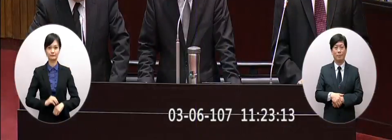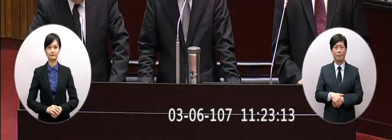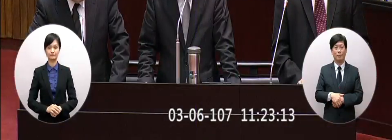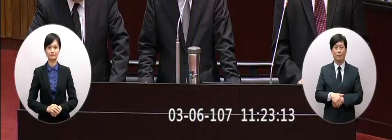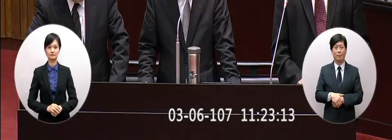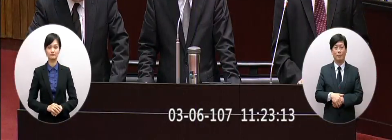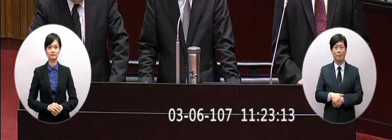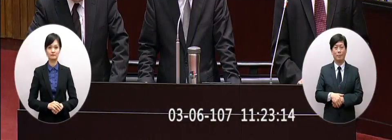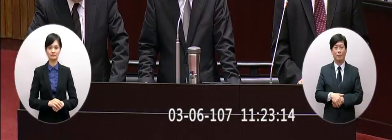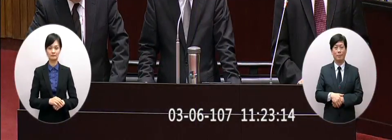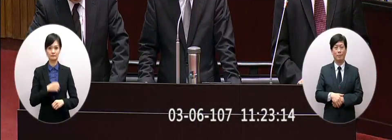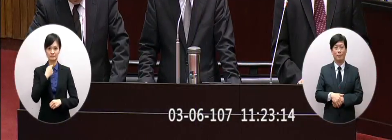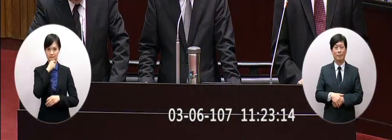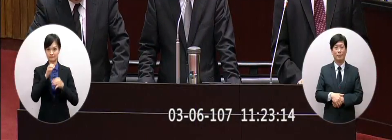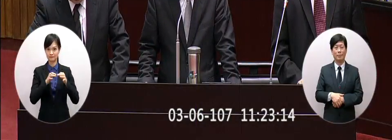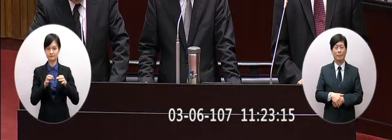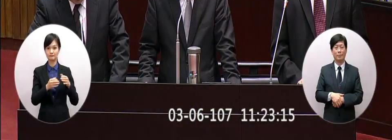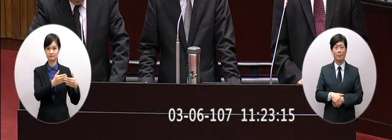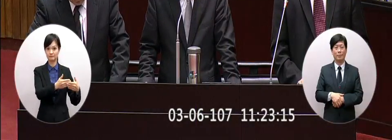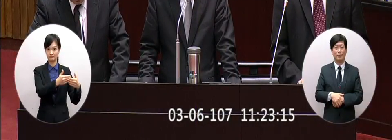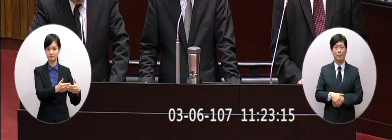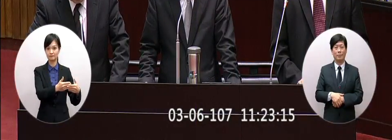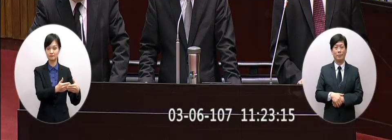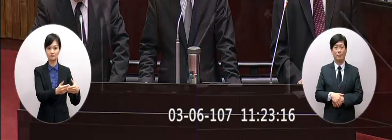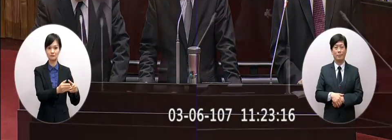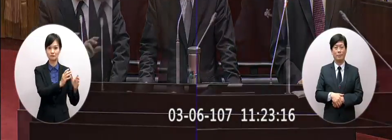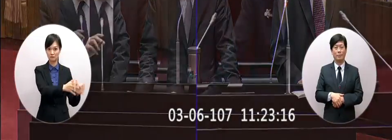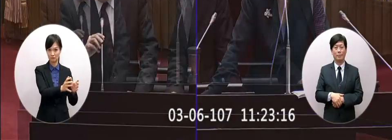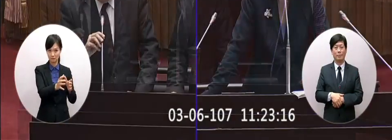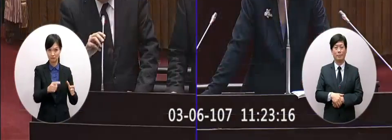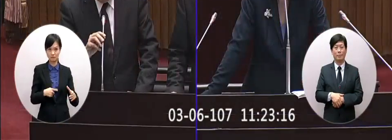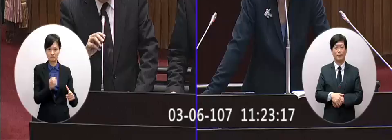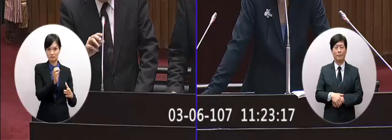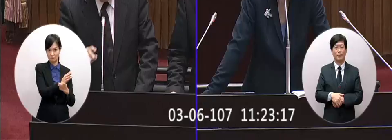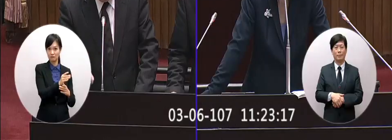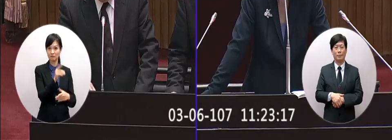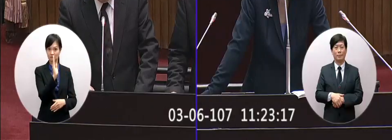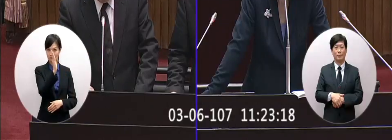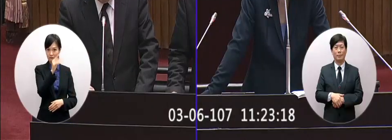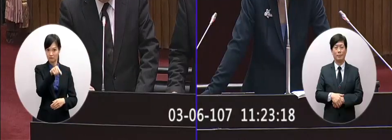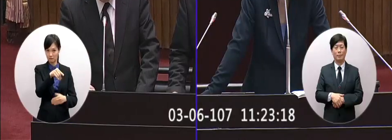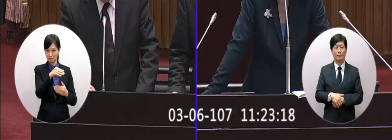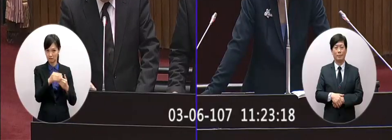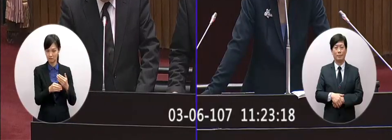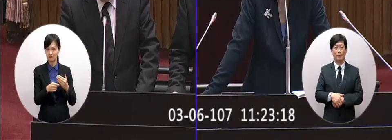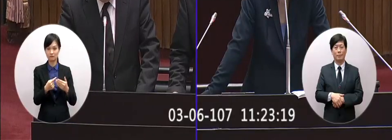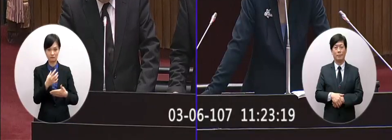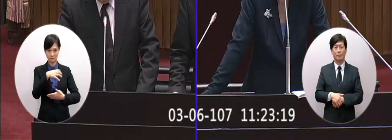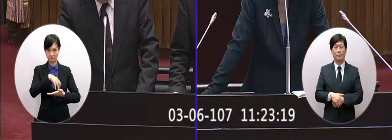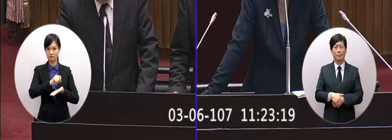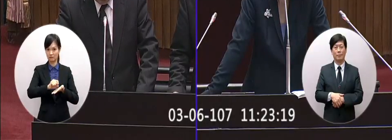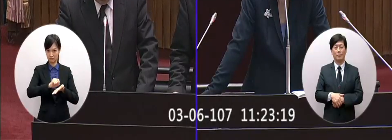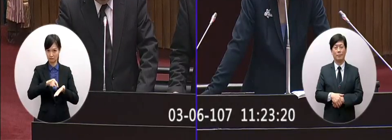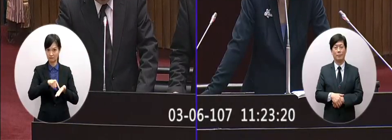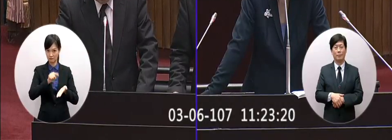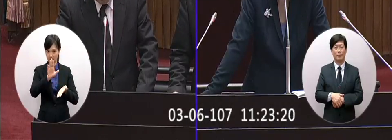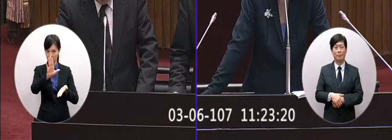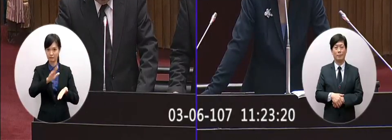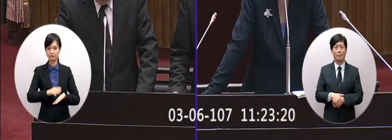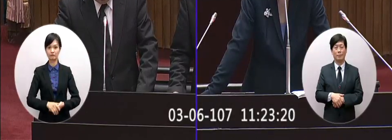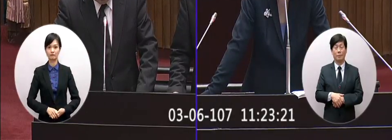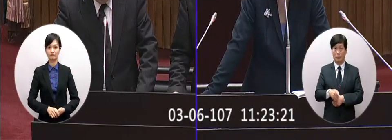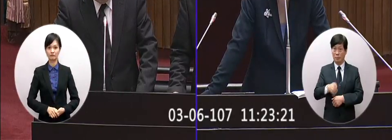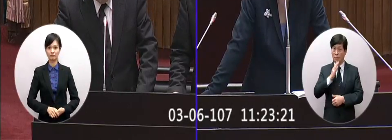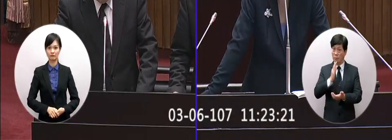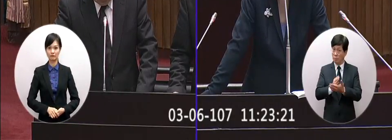禁止台资参与中国大陆的基础设施，这个就是在我们的禁止类里面。这个禁止类包括了，